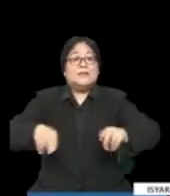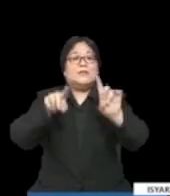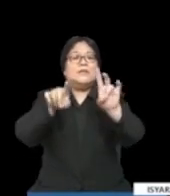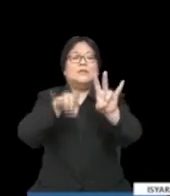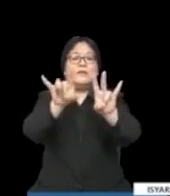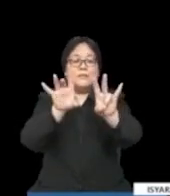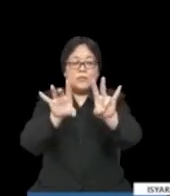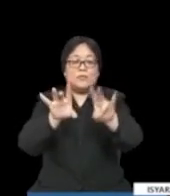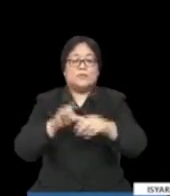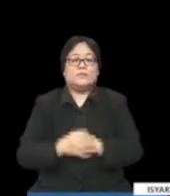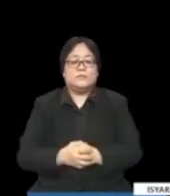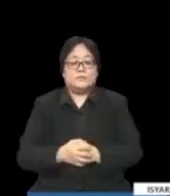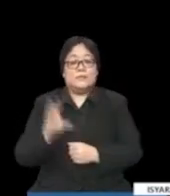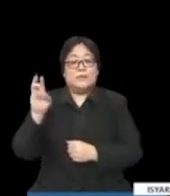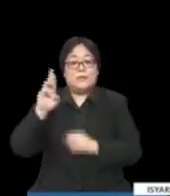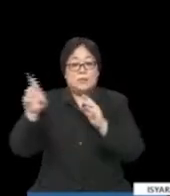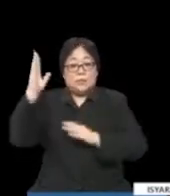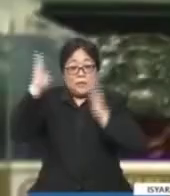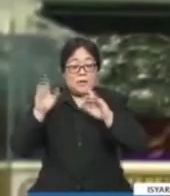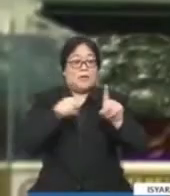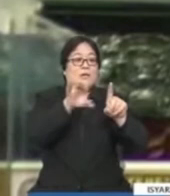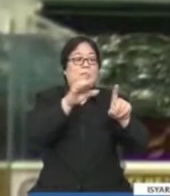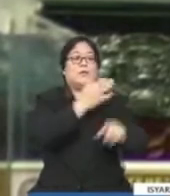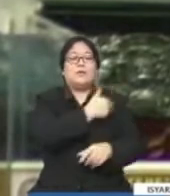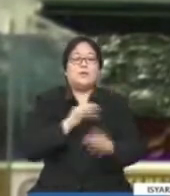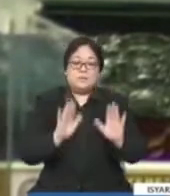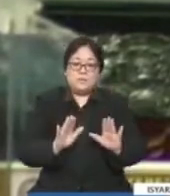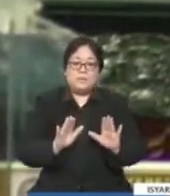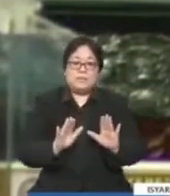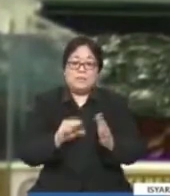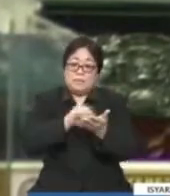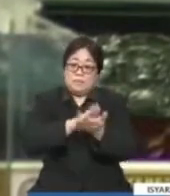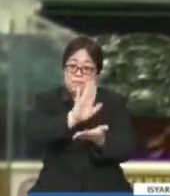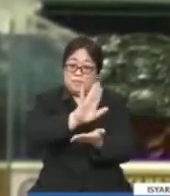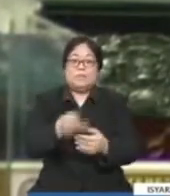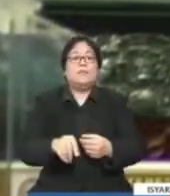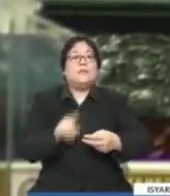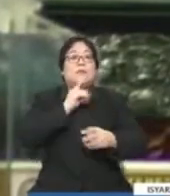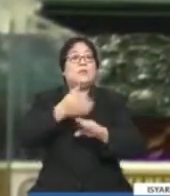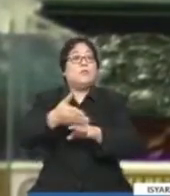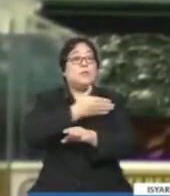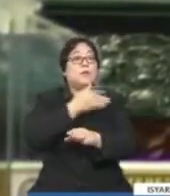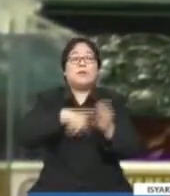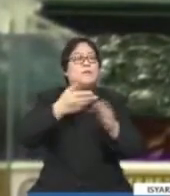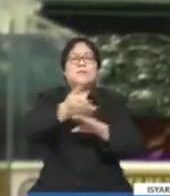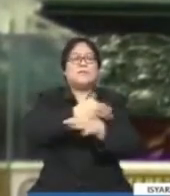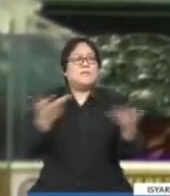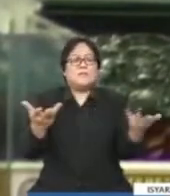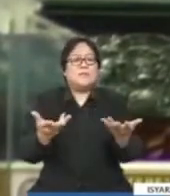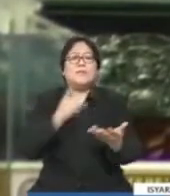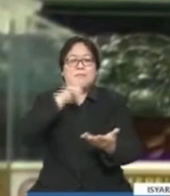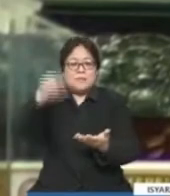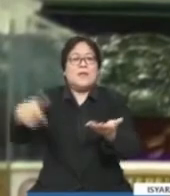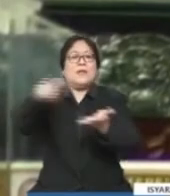memorandum 7,800, iaitu 6,000 di Malaysia dan 1,800 di Indonesia. Okey, kita muktamadkan yang itu. Yang sebelum ini kita pass is pass, patutnya